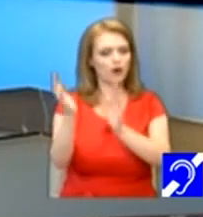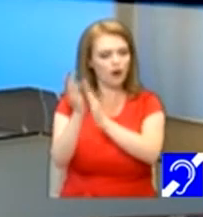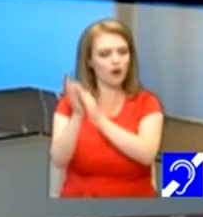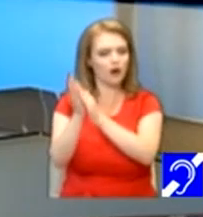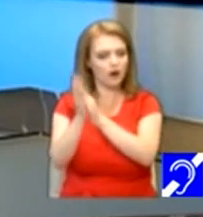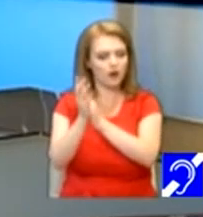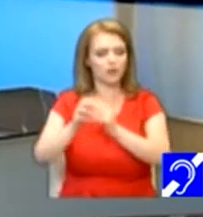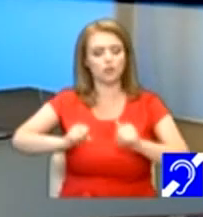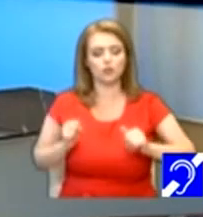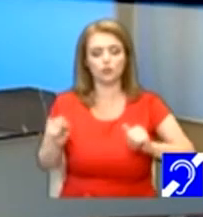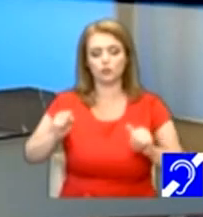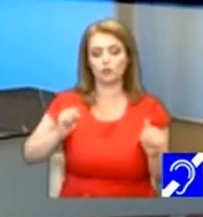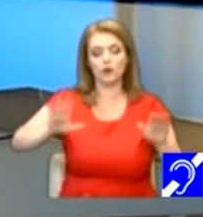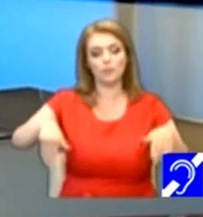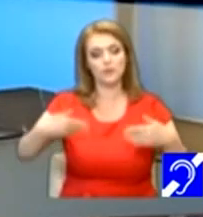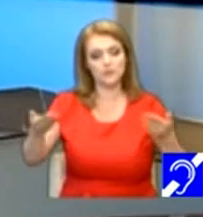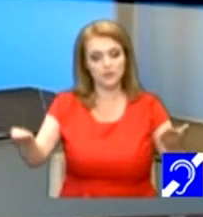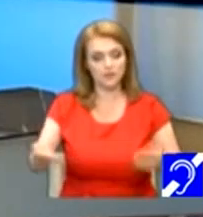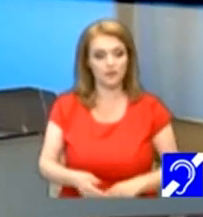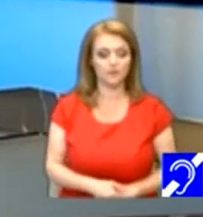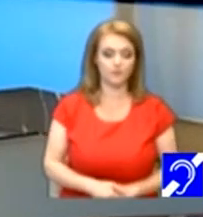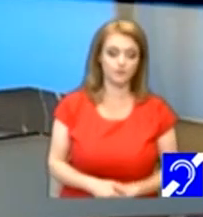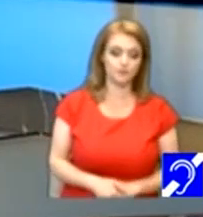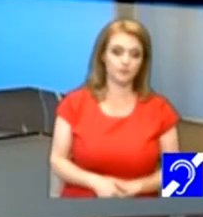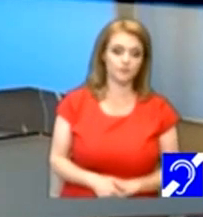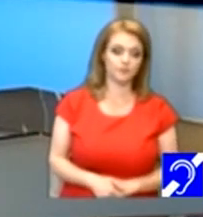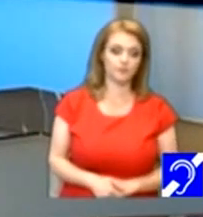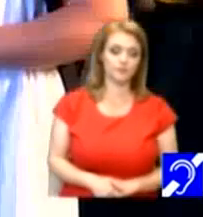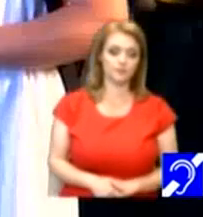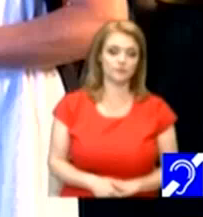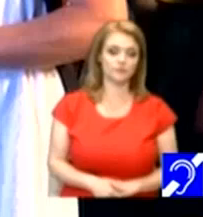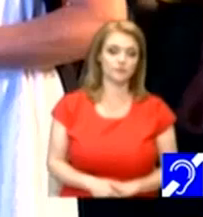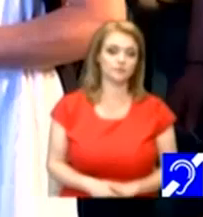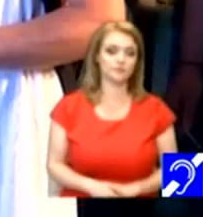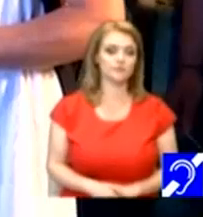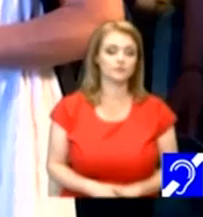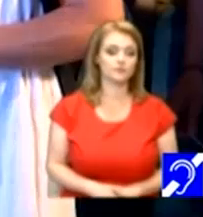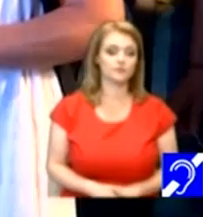felicitat pentru scorul detașat obținut la anticipatele de ieri.